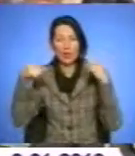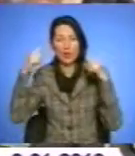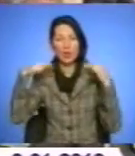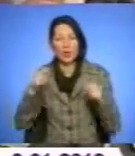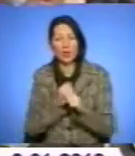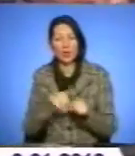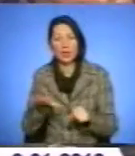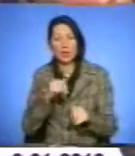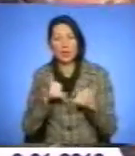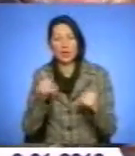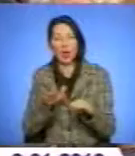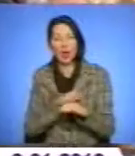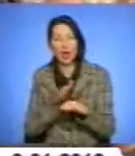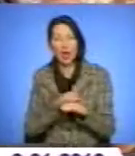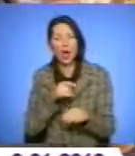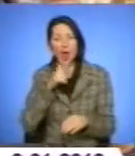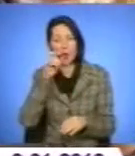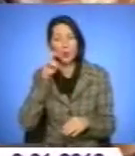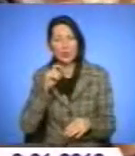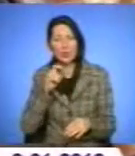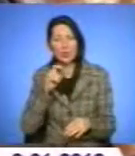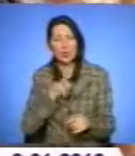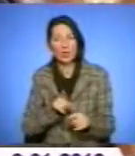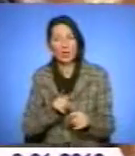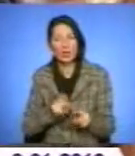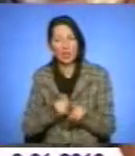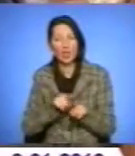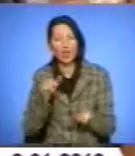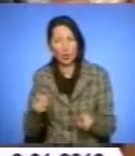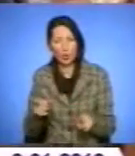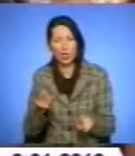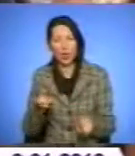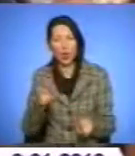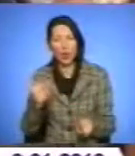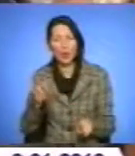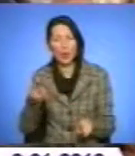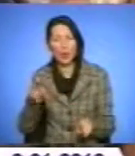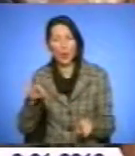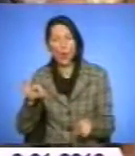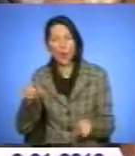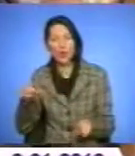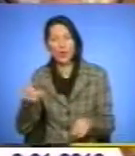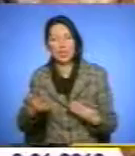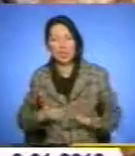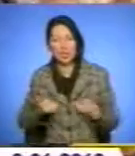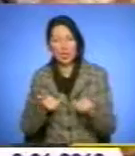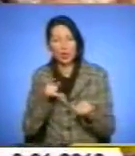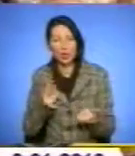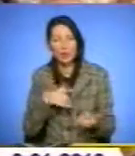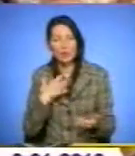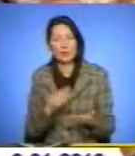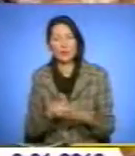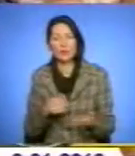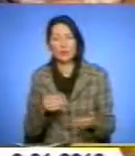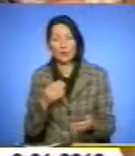нашої батьківщини. Ті люди, як Омелян Польовий, вони якраз і жили для того, щоб своїм вчинком, своїм